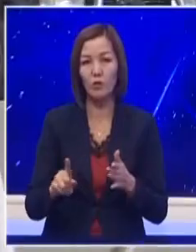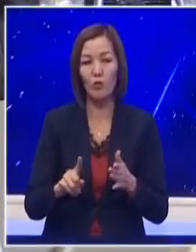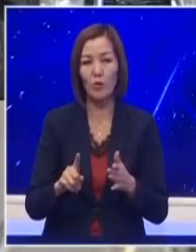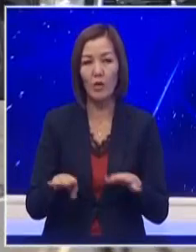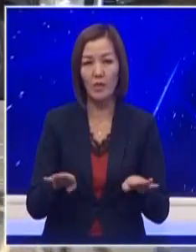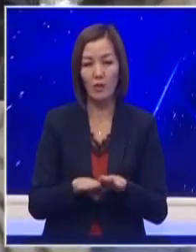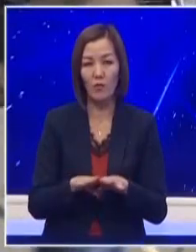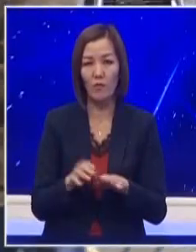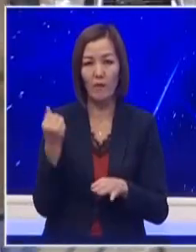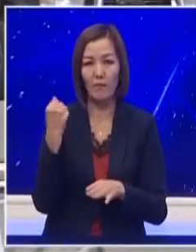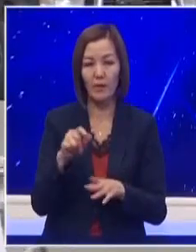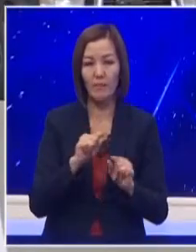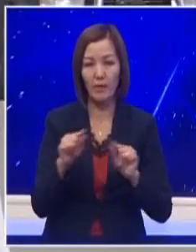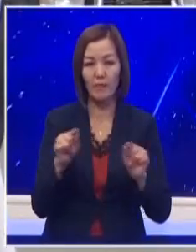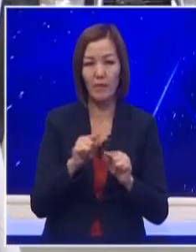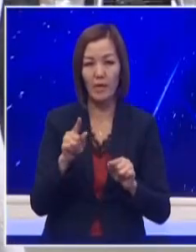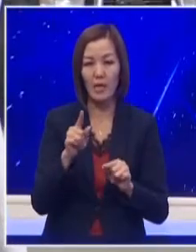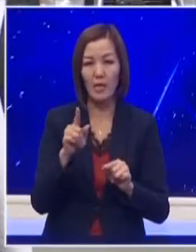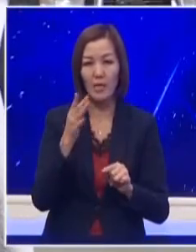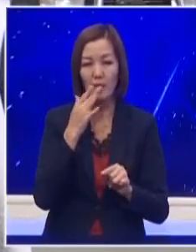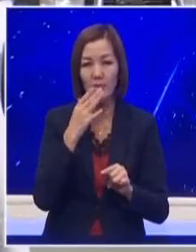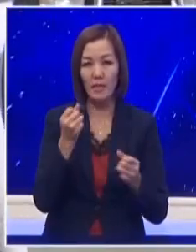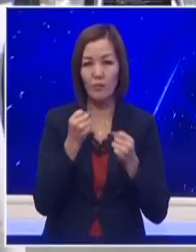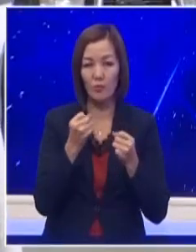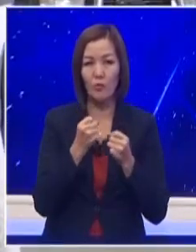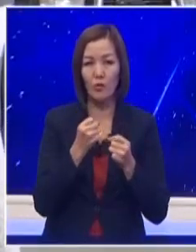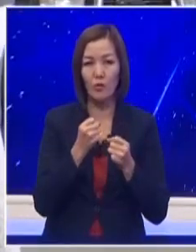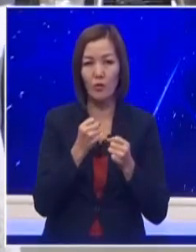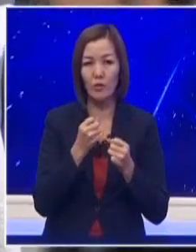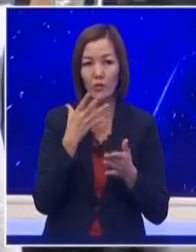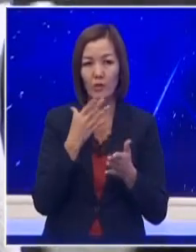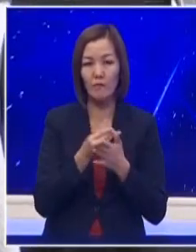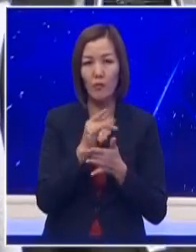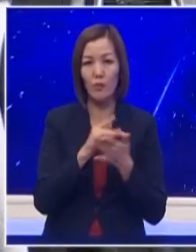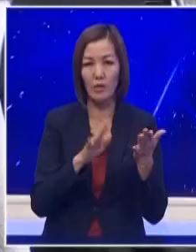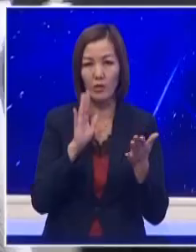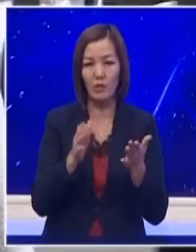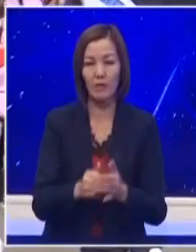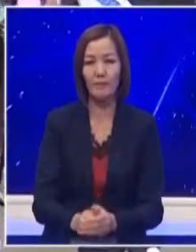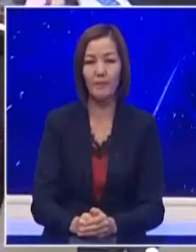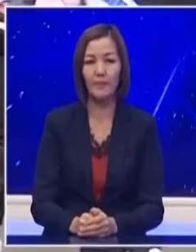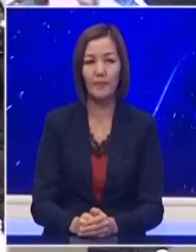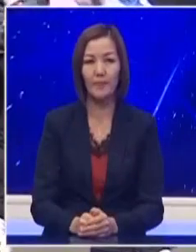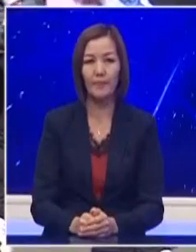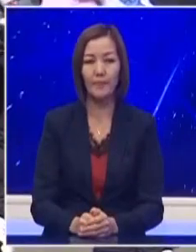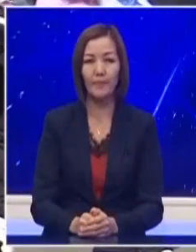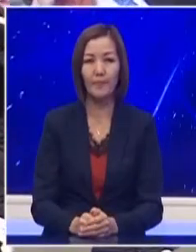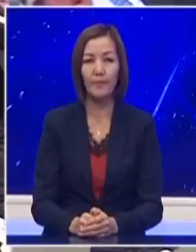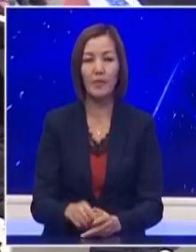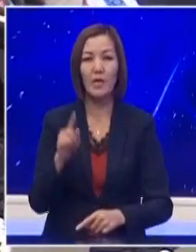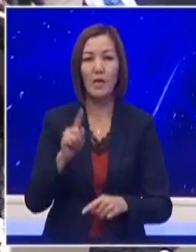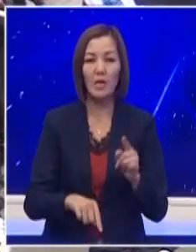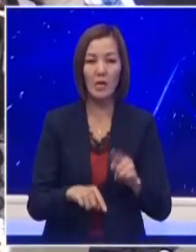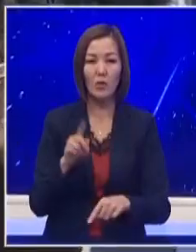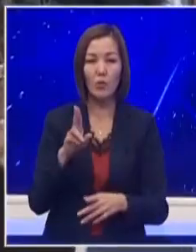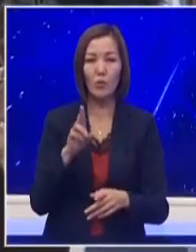турниры подобного рода пропагандирующие национальные виды спорта будут иметь свое продолжение родной